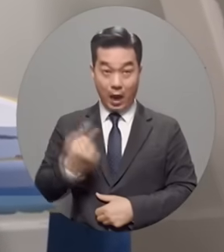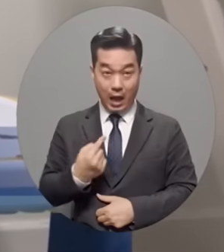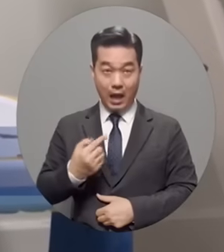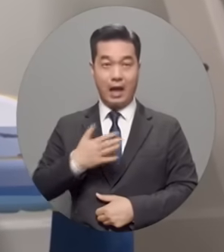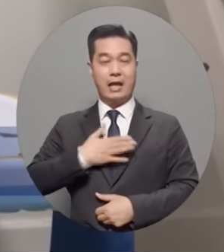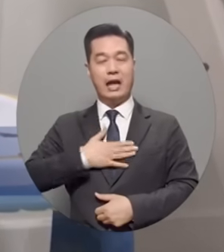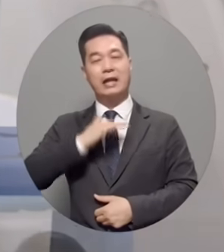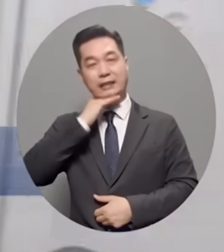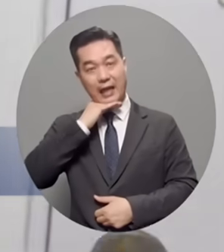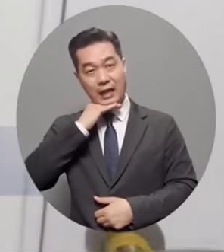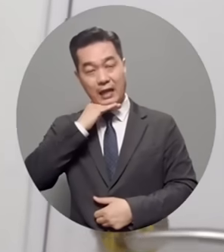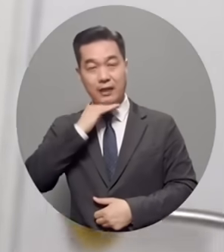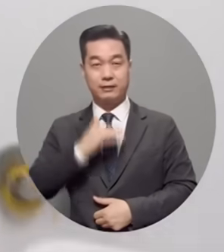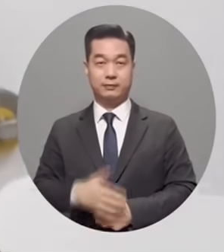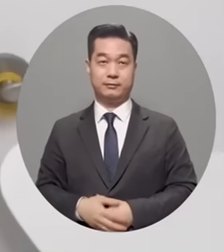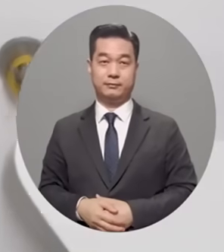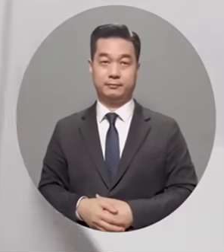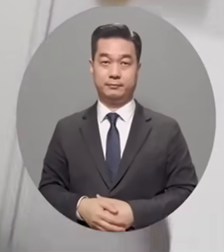찾아올게.